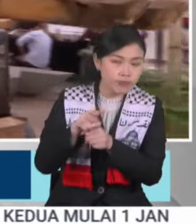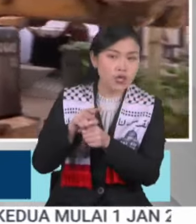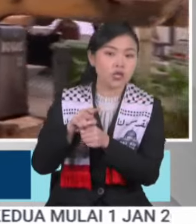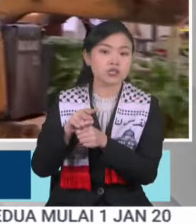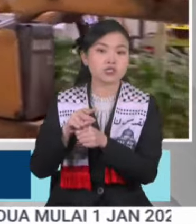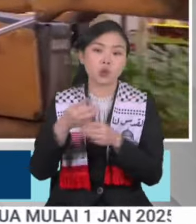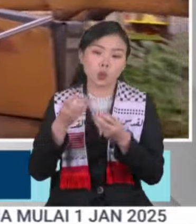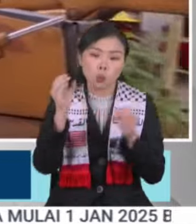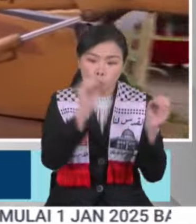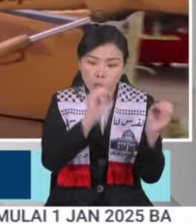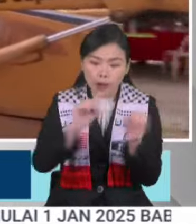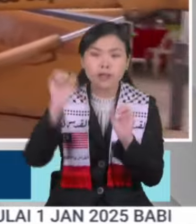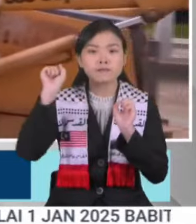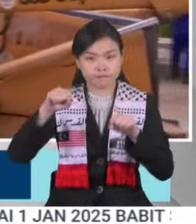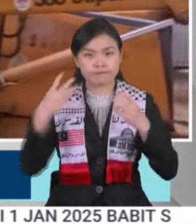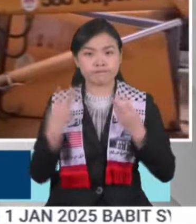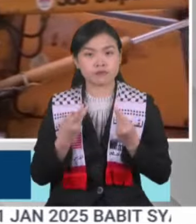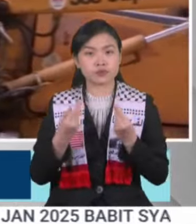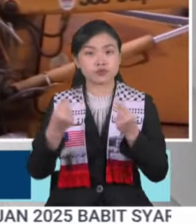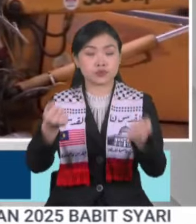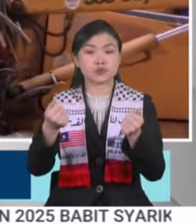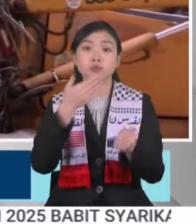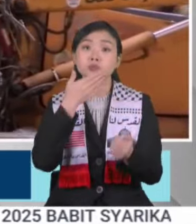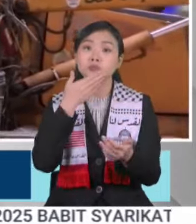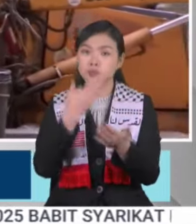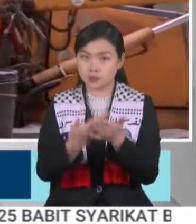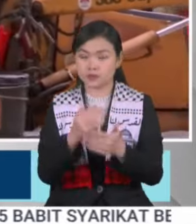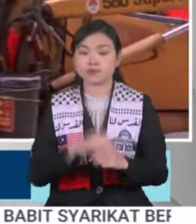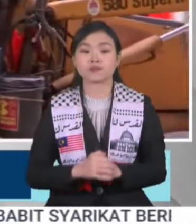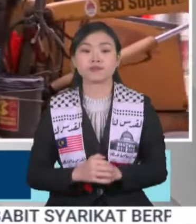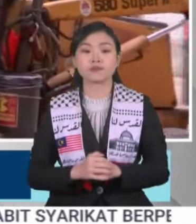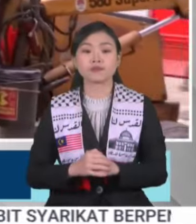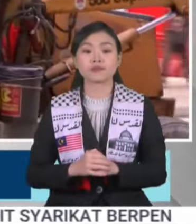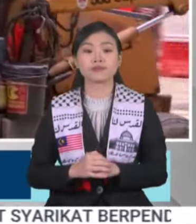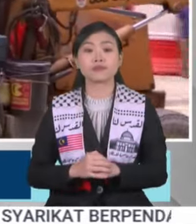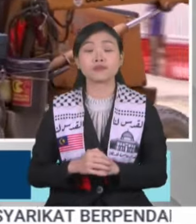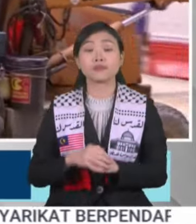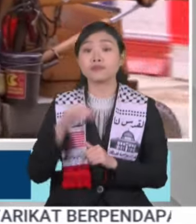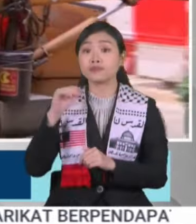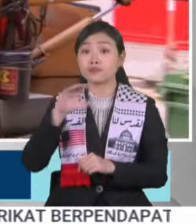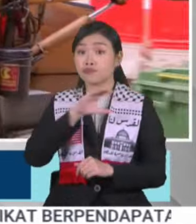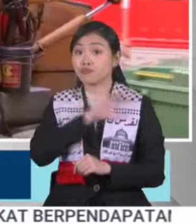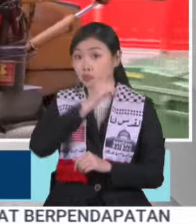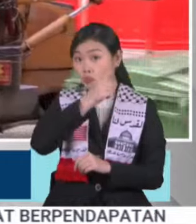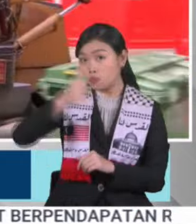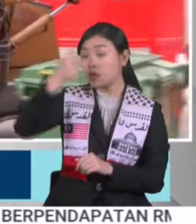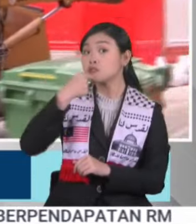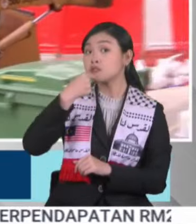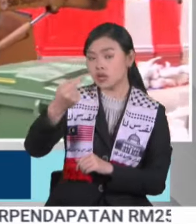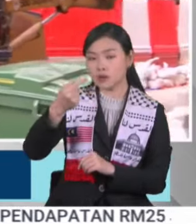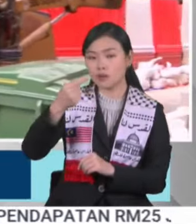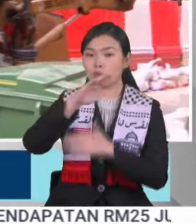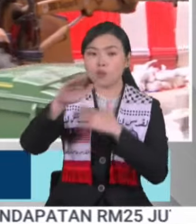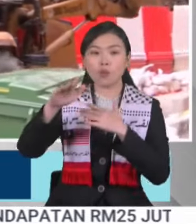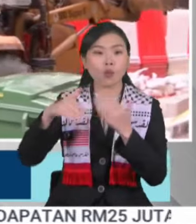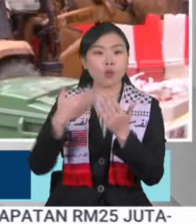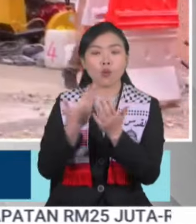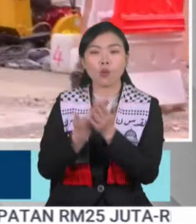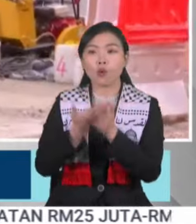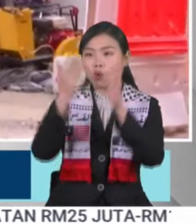dapat disempurnakan dengan baik. Dan selain itu juga beliau turut meminta agar orang awam tidak